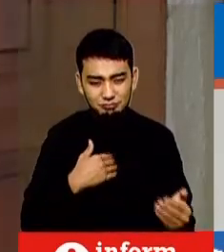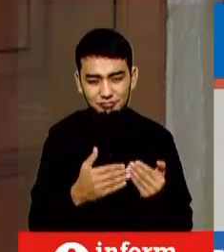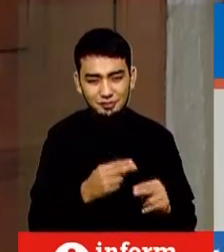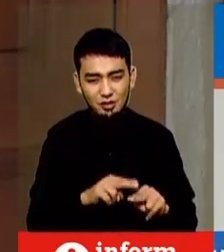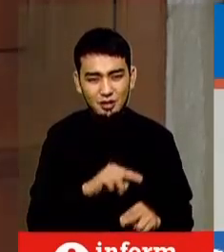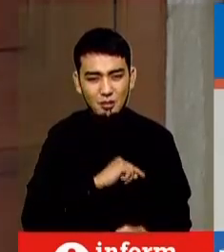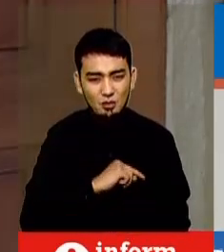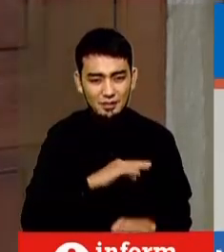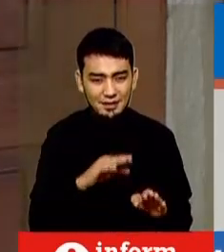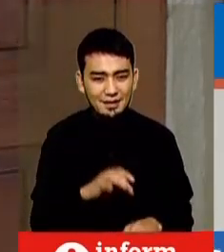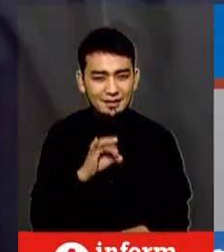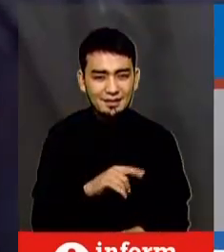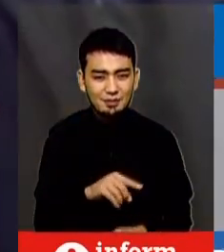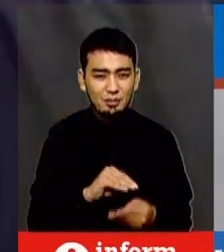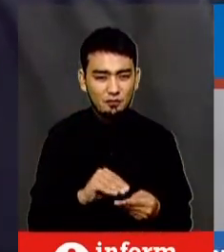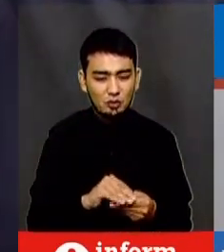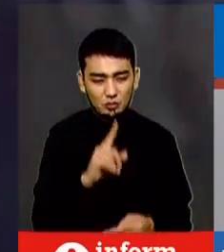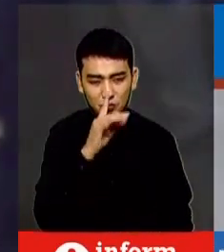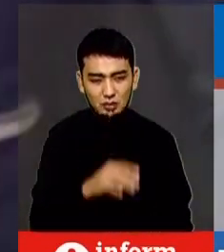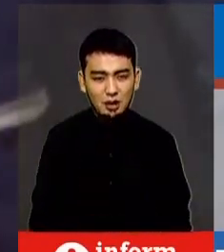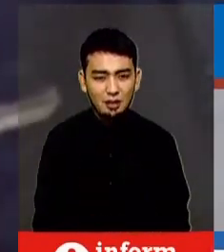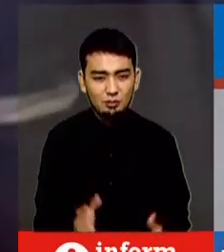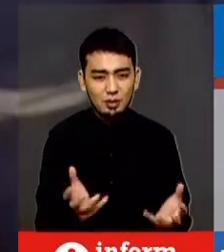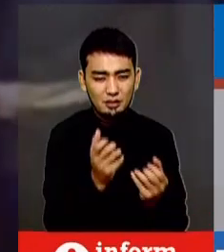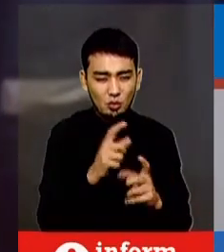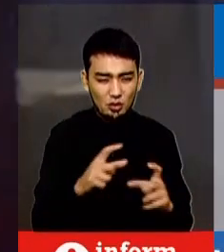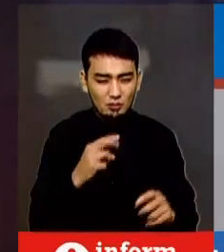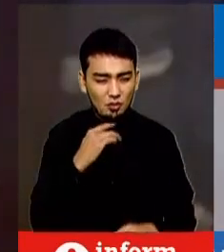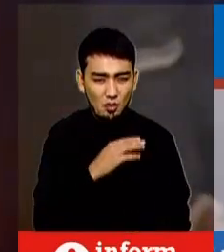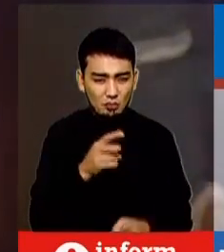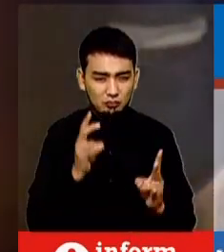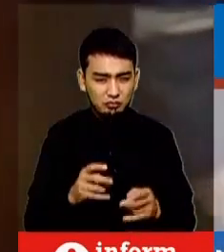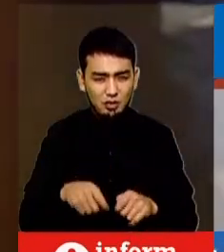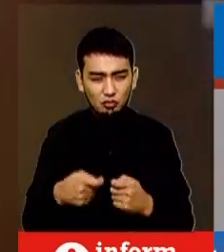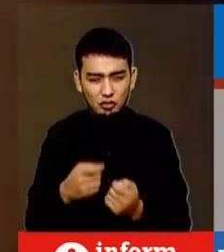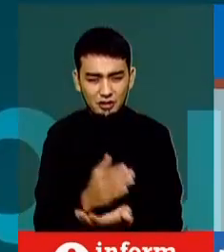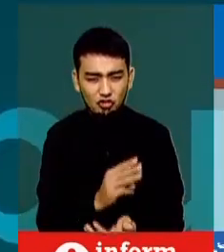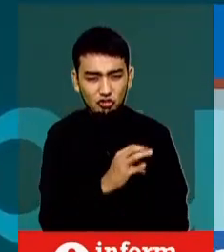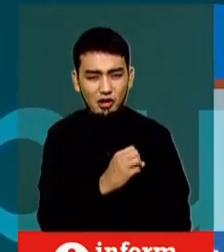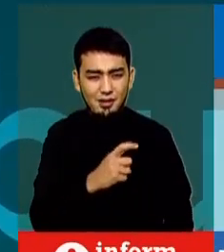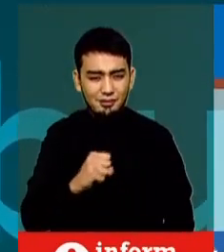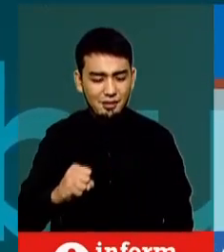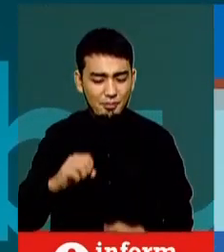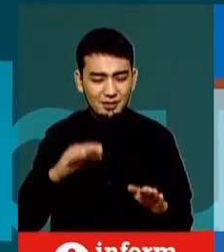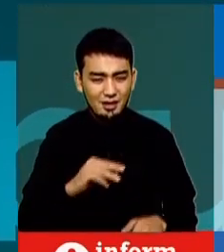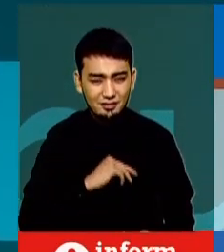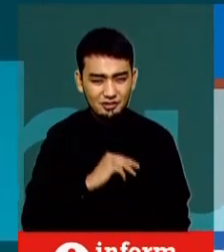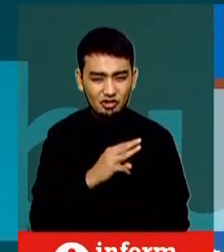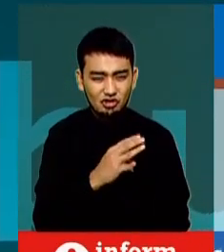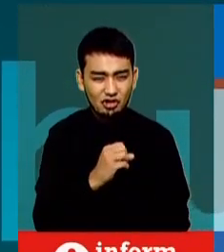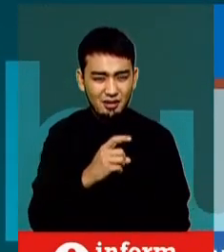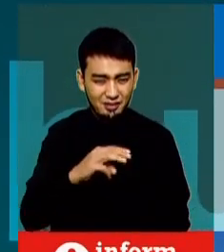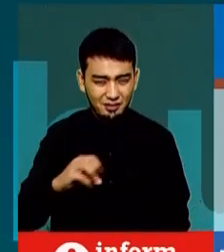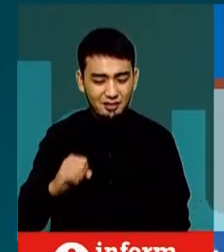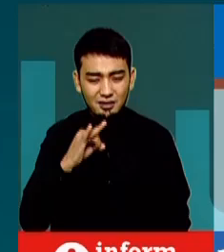имели место, они более не повторятся. Спасатели заявили о многочисленных нарушениях на шахтах АМТ. Но, по их словам, часть нарушений